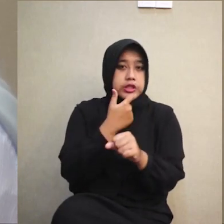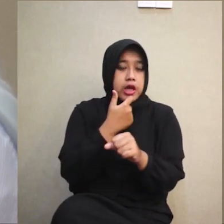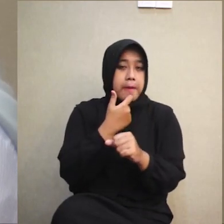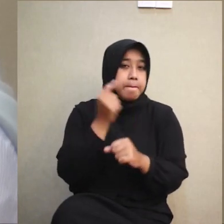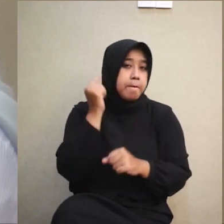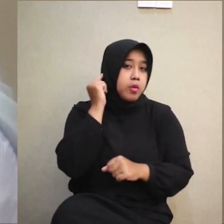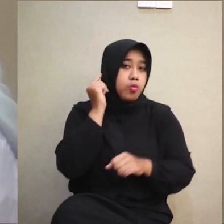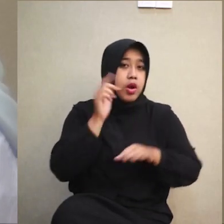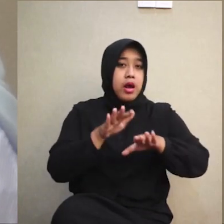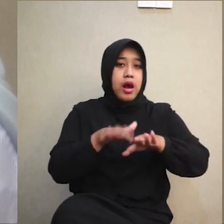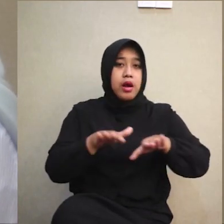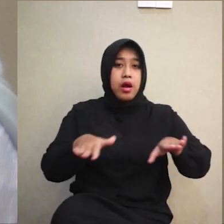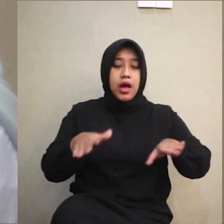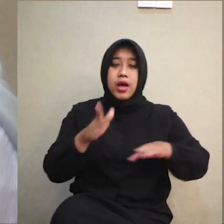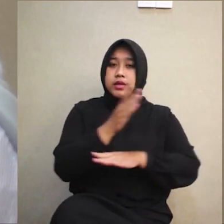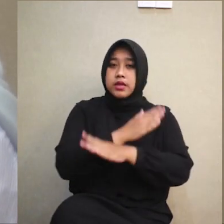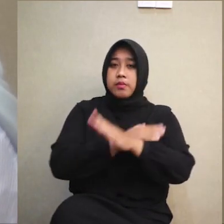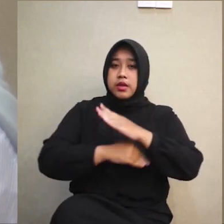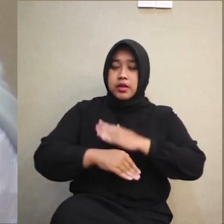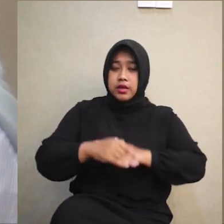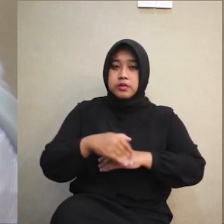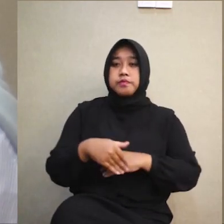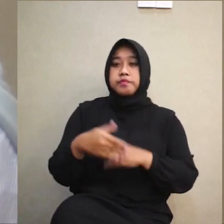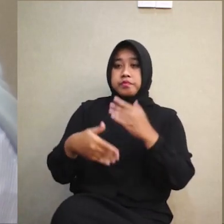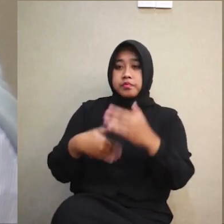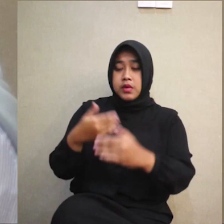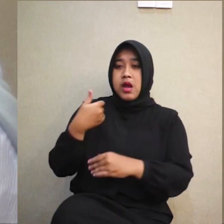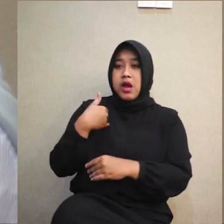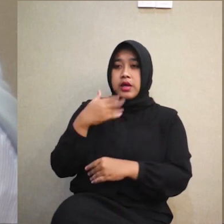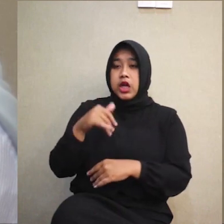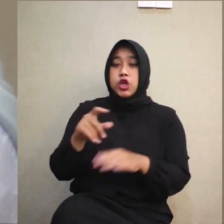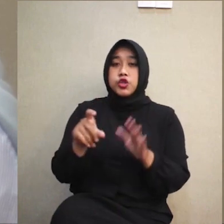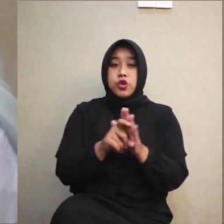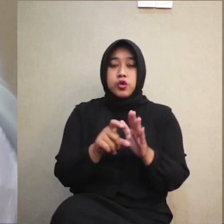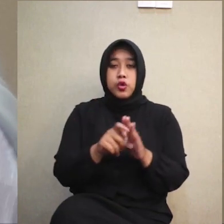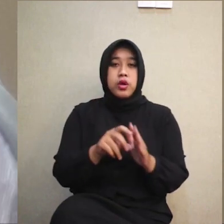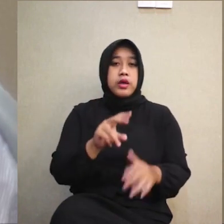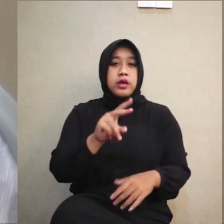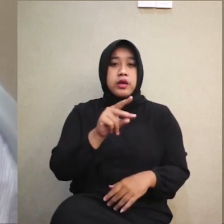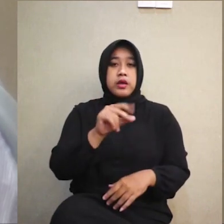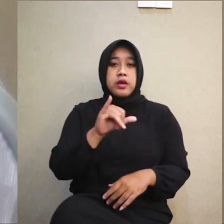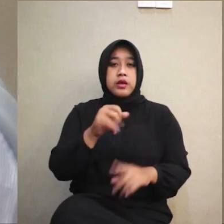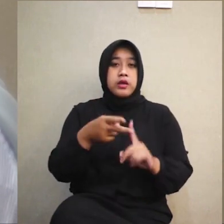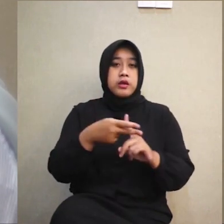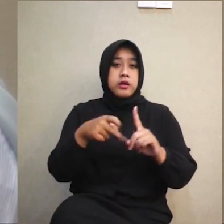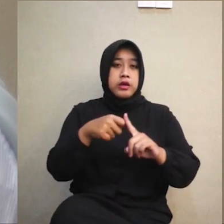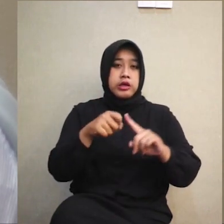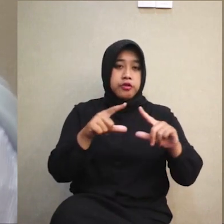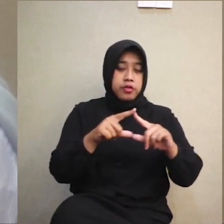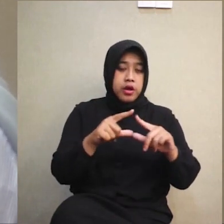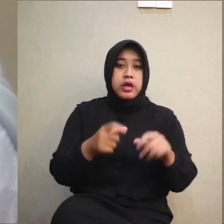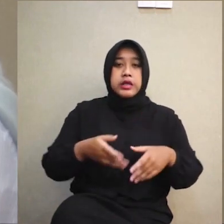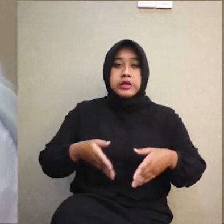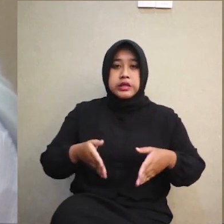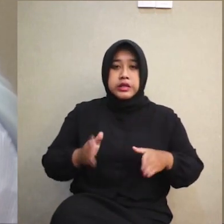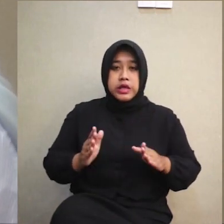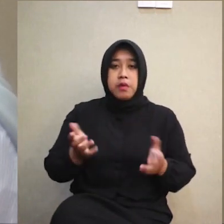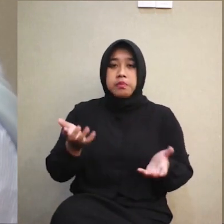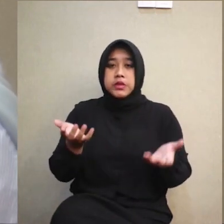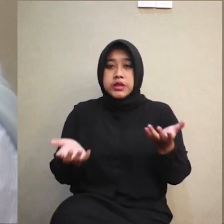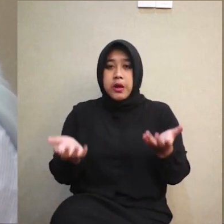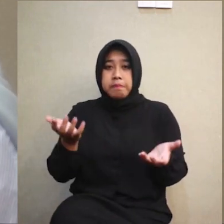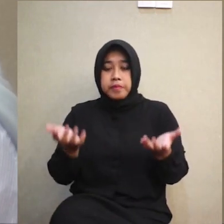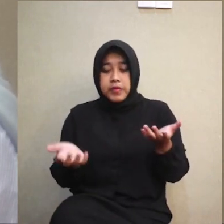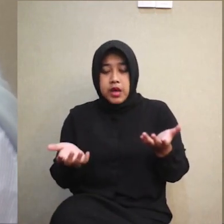disabilitas kemudian ada juga kayak sama Rifka ada Sigap ada Sabda yang kemudian